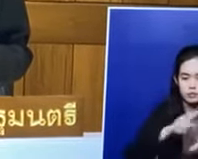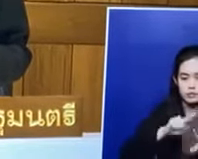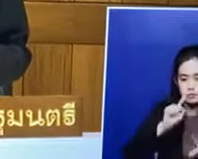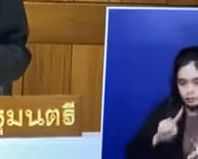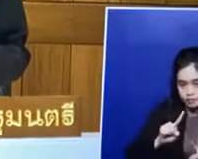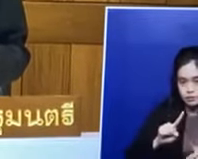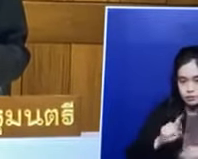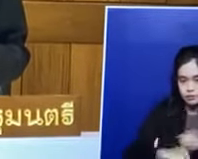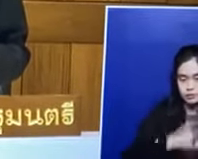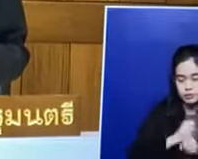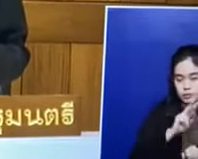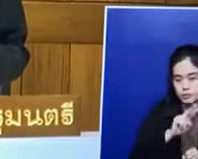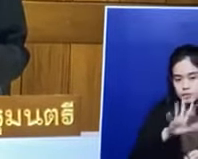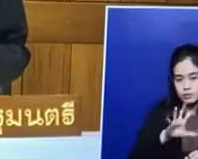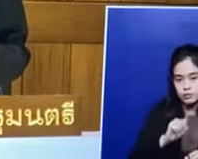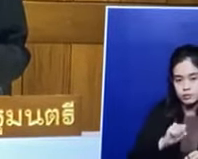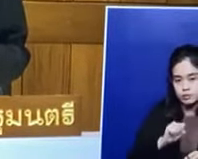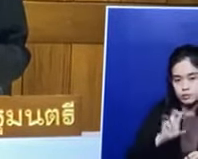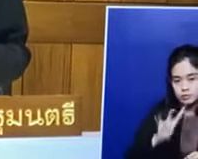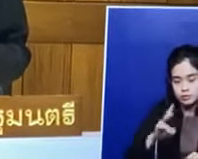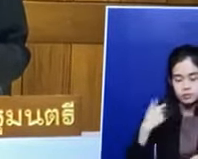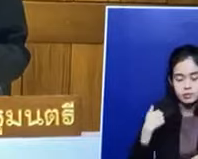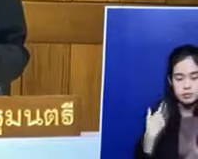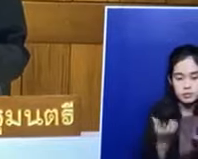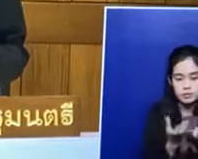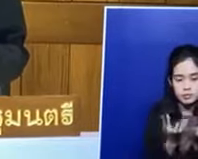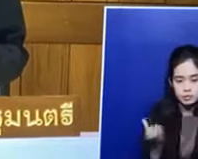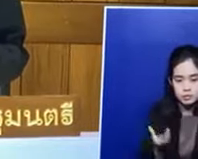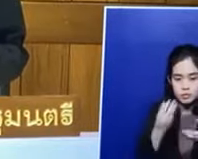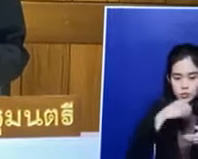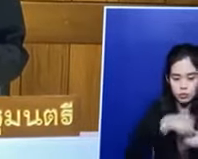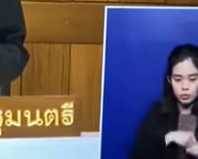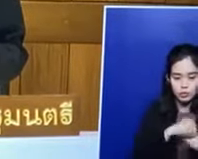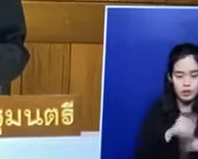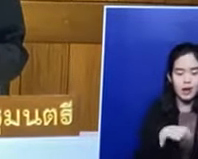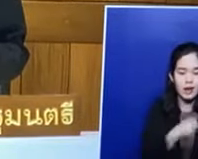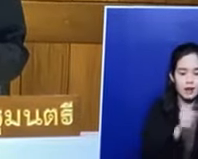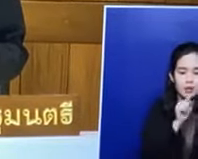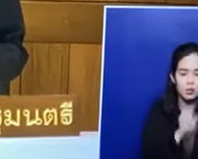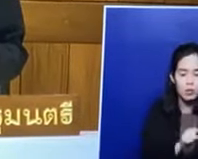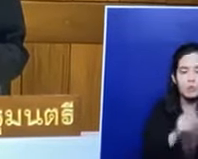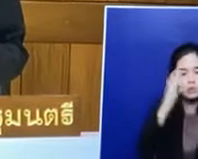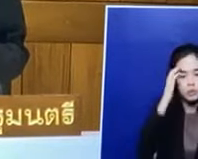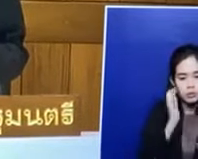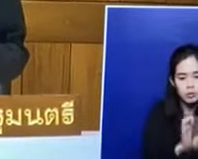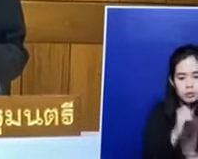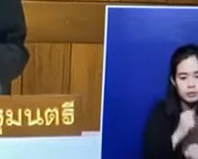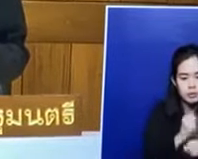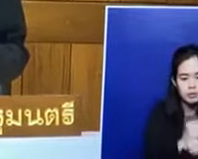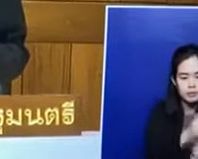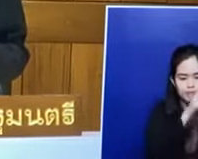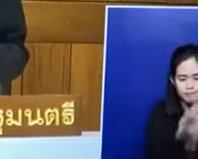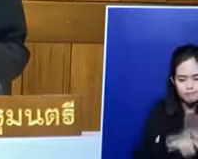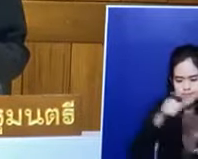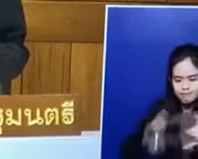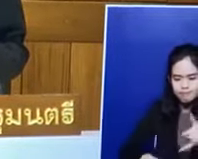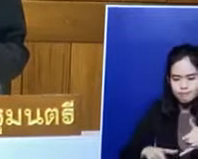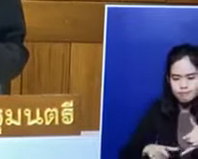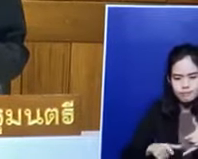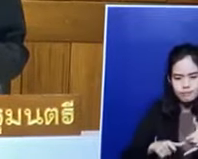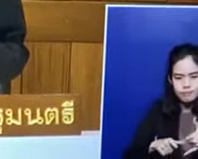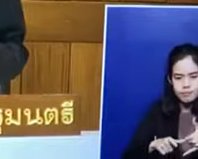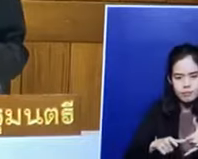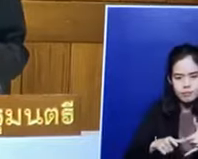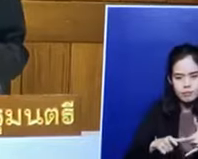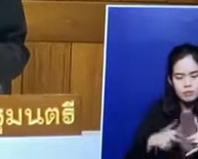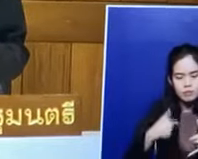ำรวจประพฤติตนให้เหมาะสมในการเป็นข้าราชการตำรวจและให้ผู้บัญชาเสริมสร้างพัฒนาป้องกันดำเนินการทั้งวินัยผู้ใต้บังคับบัญชานะครับมีหนังสือ